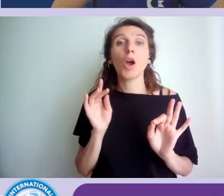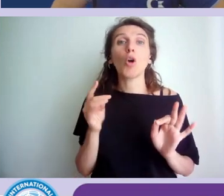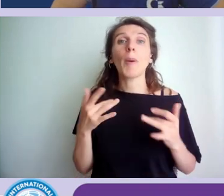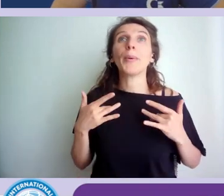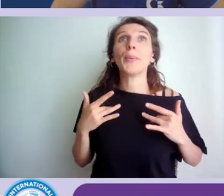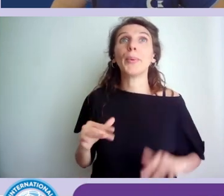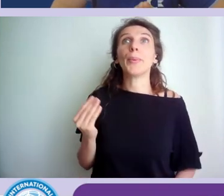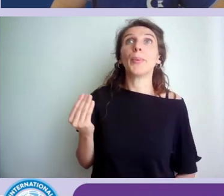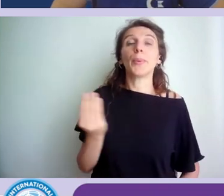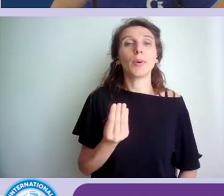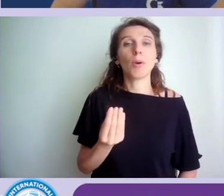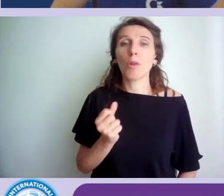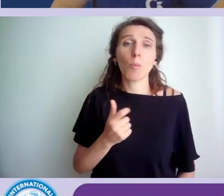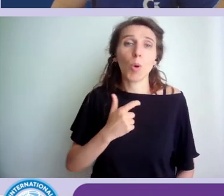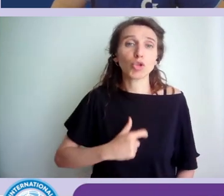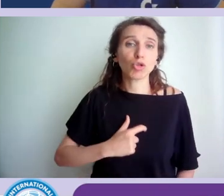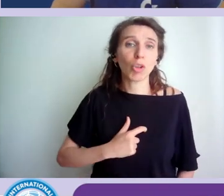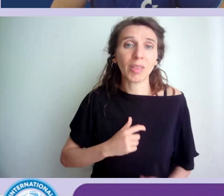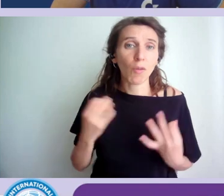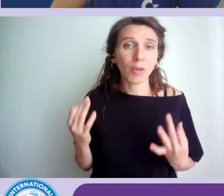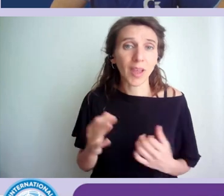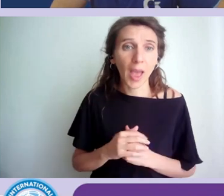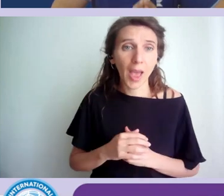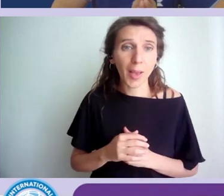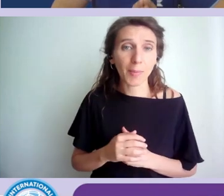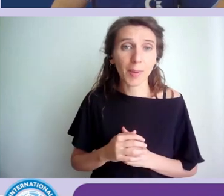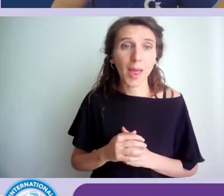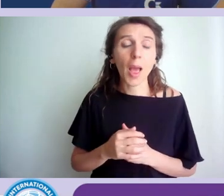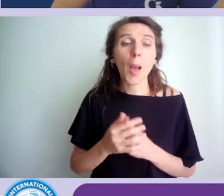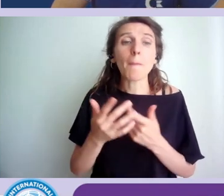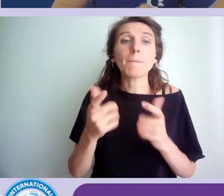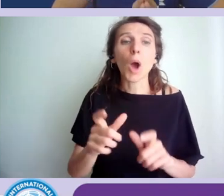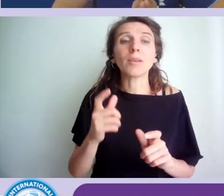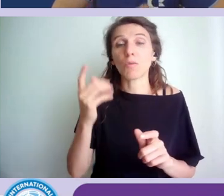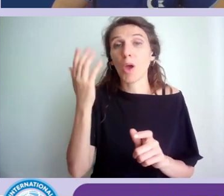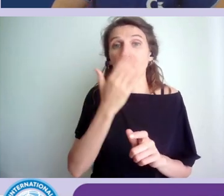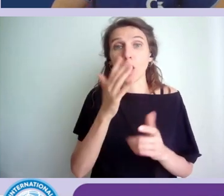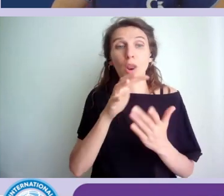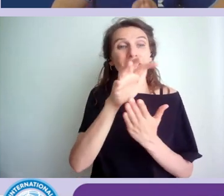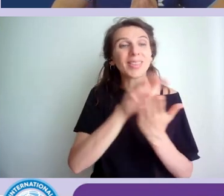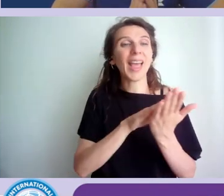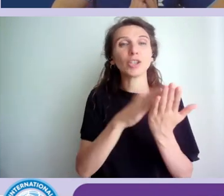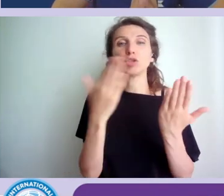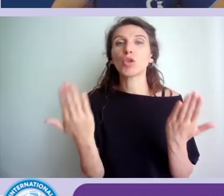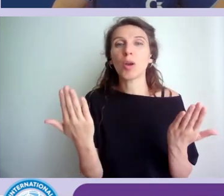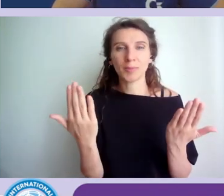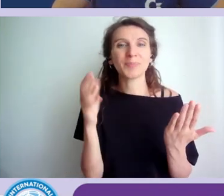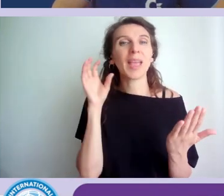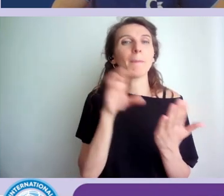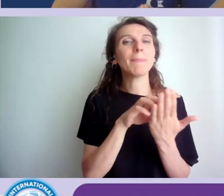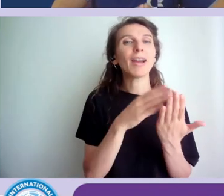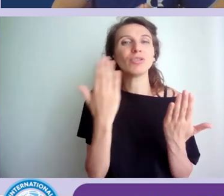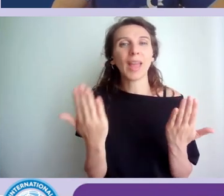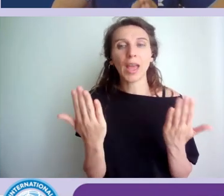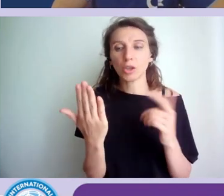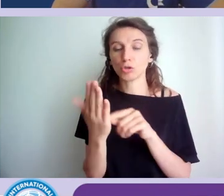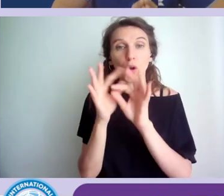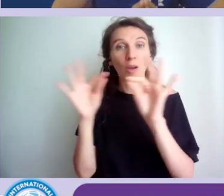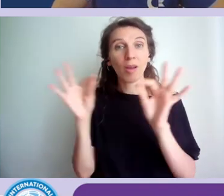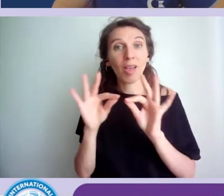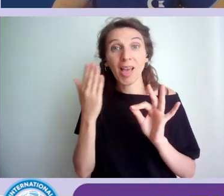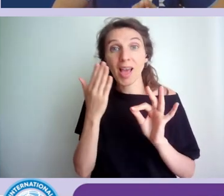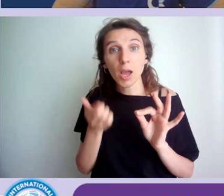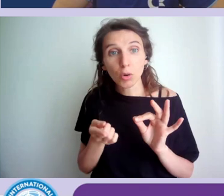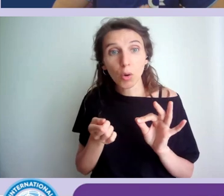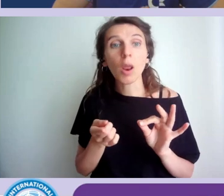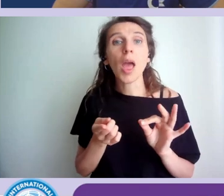oggettivo sarà sempre soggettivo perché un errore di un testo alternativo l'esempio che facciamo sempre di un'immagine